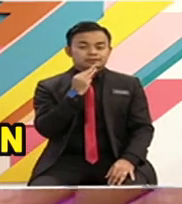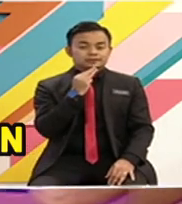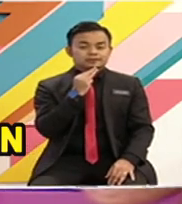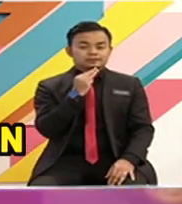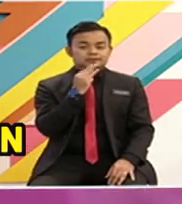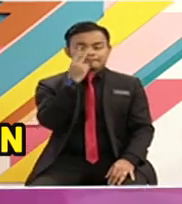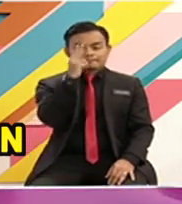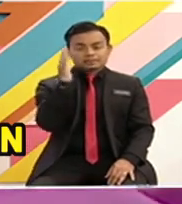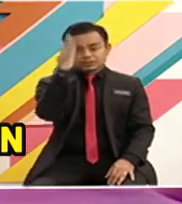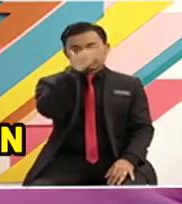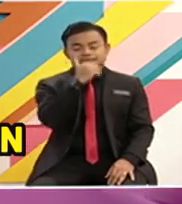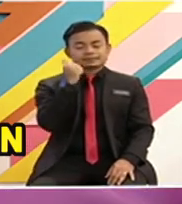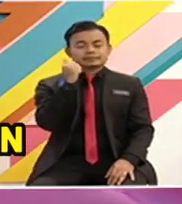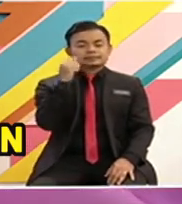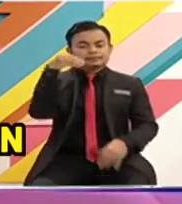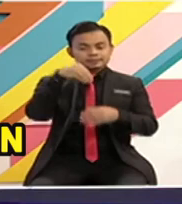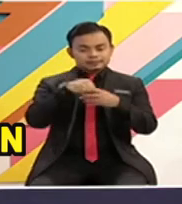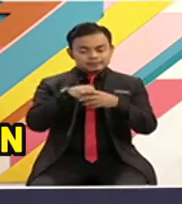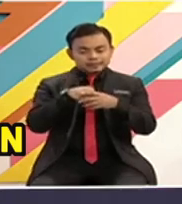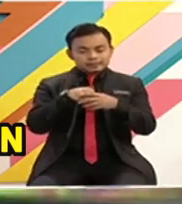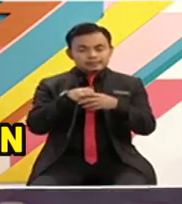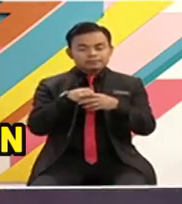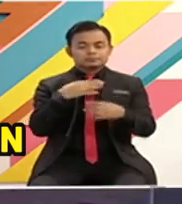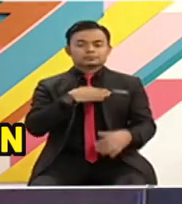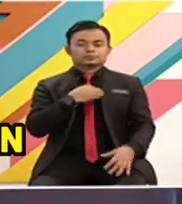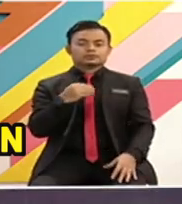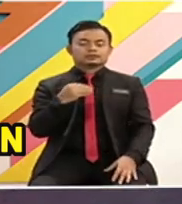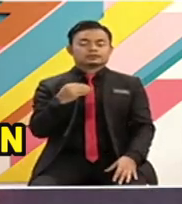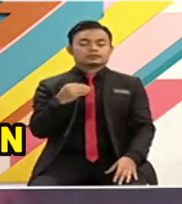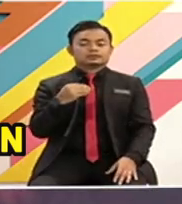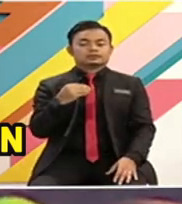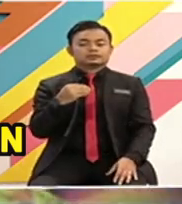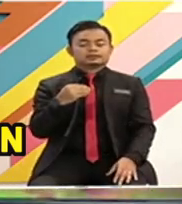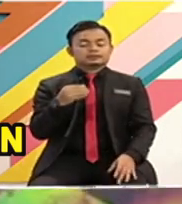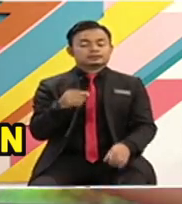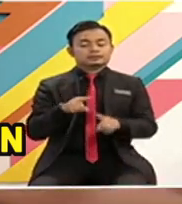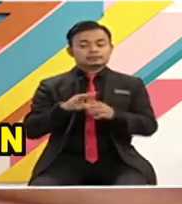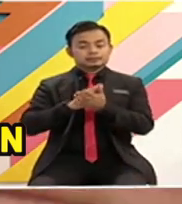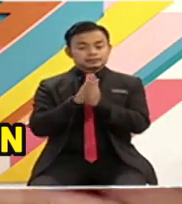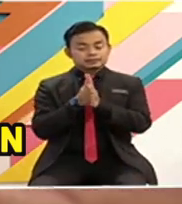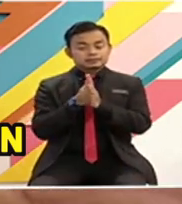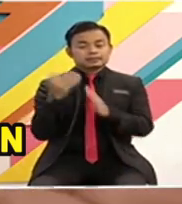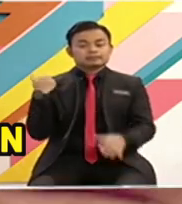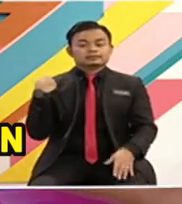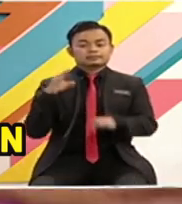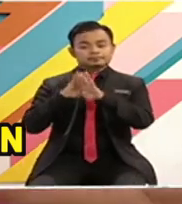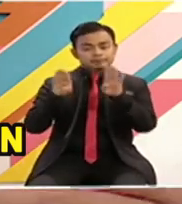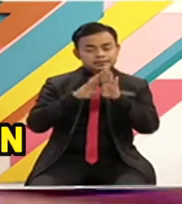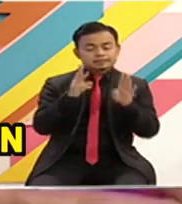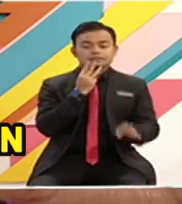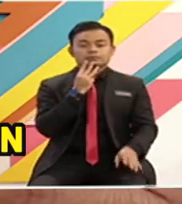dalamnya warna putih jadi ada kontrol besok wae dicekel perbedaan warna dengan warna